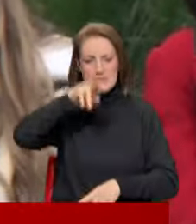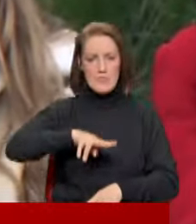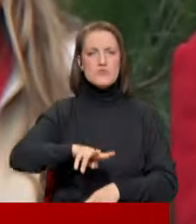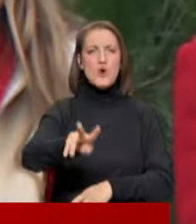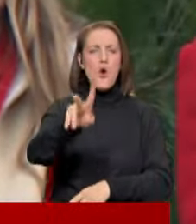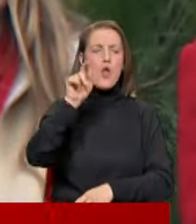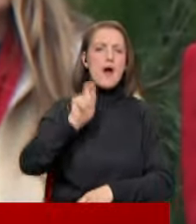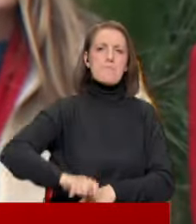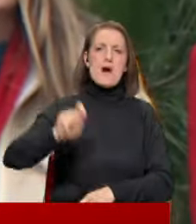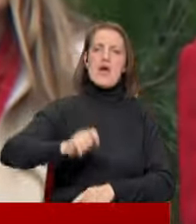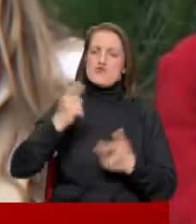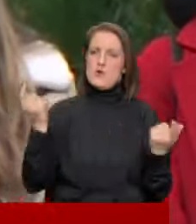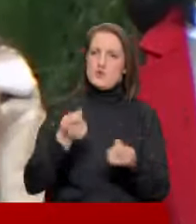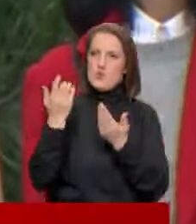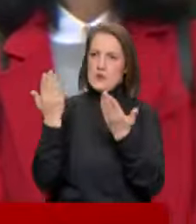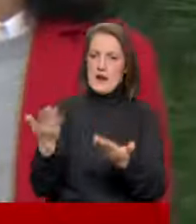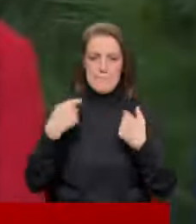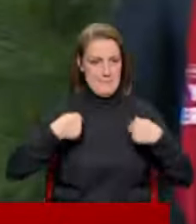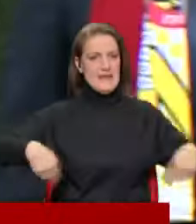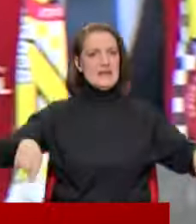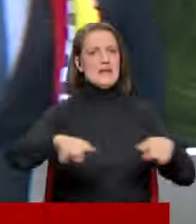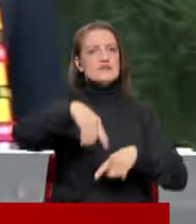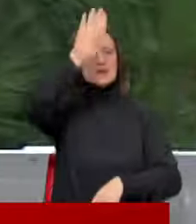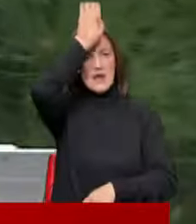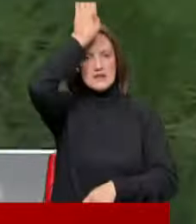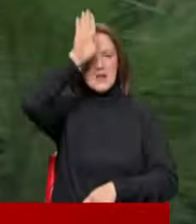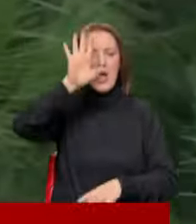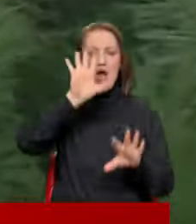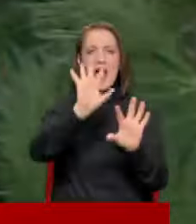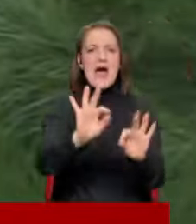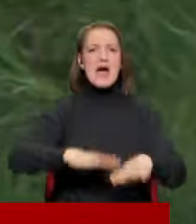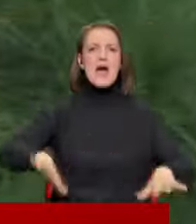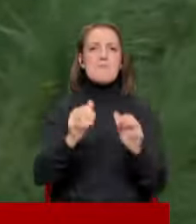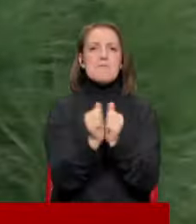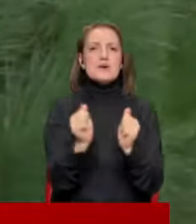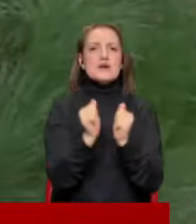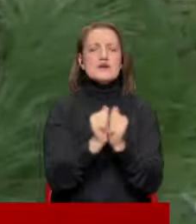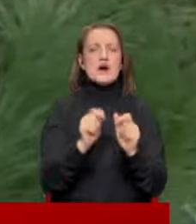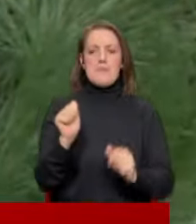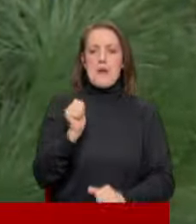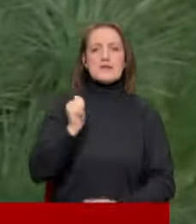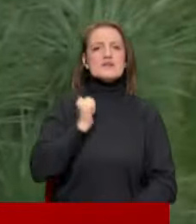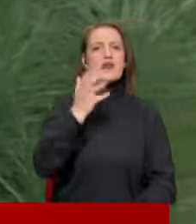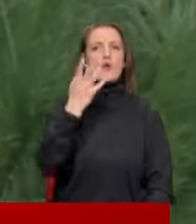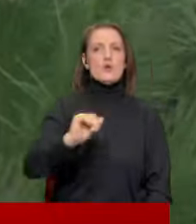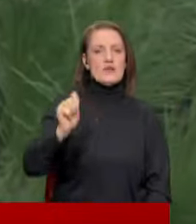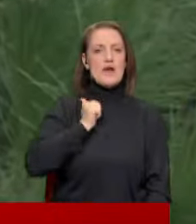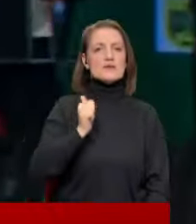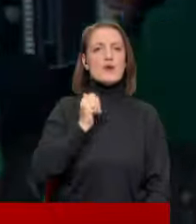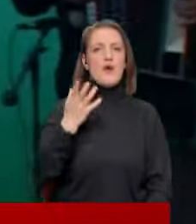çalışıyorlar bir biz İstanbul'un hep birlikte muhafızı olacağız